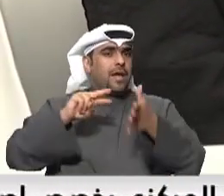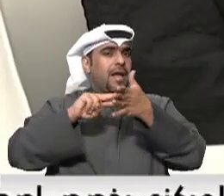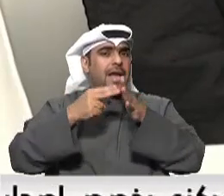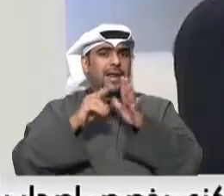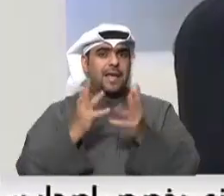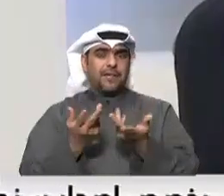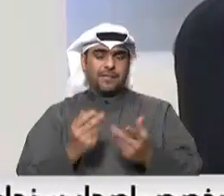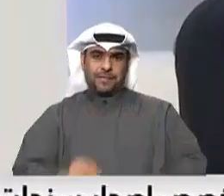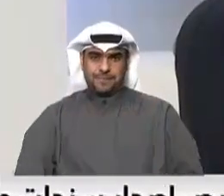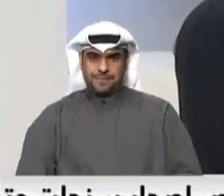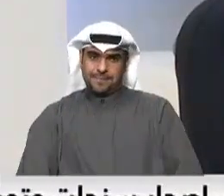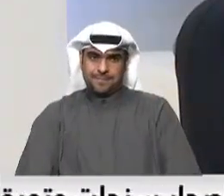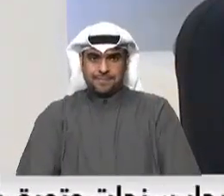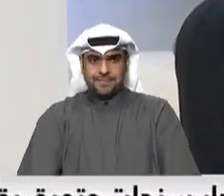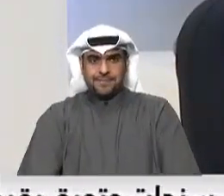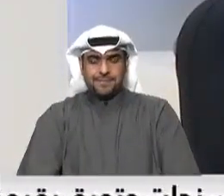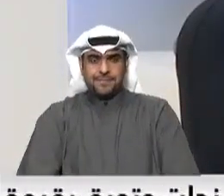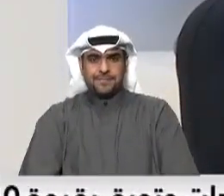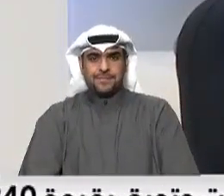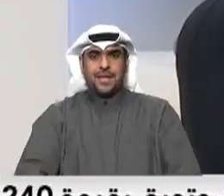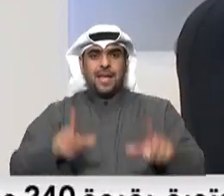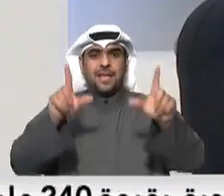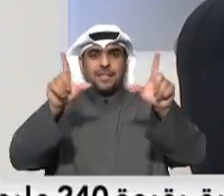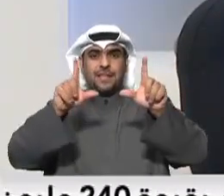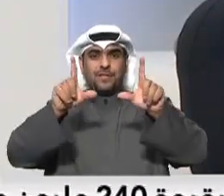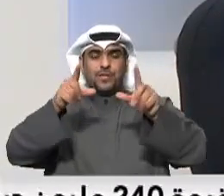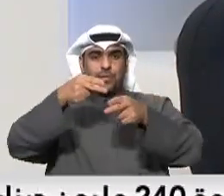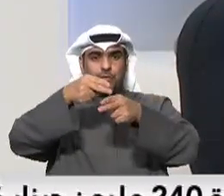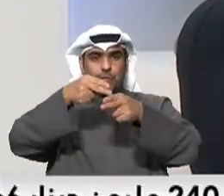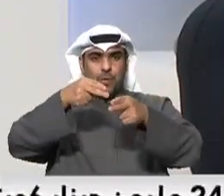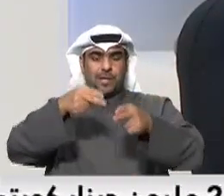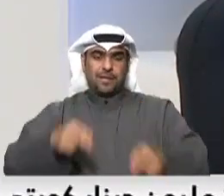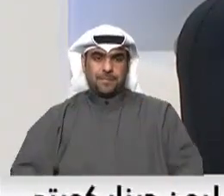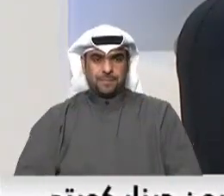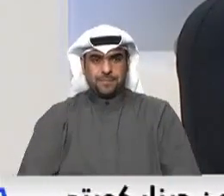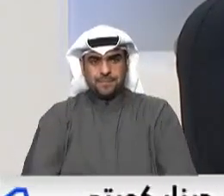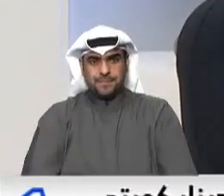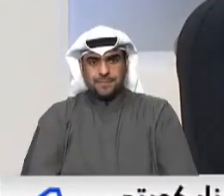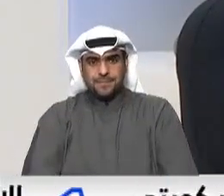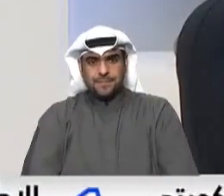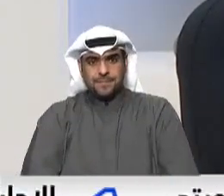التواصل الحديثة. يوسف صفر، تلفزيون دولة الكويت.